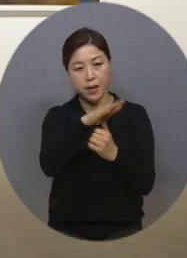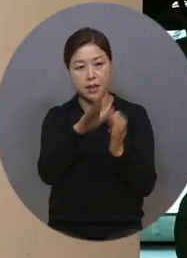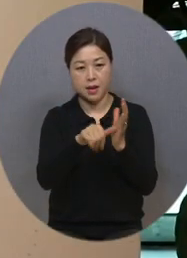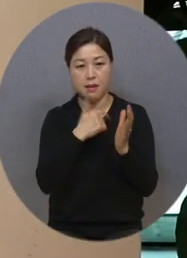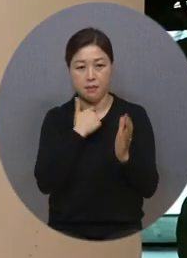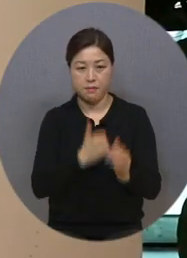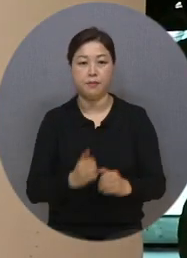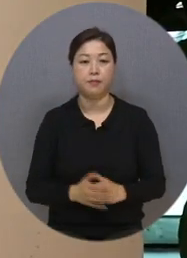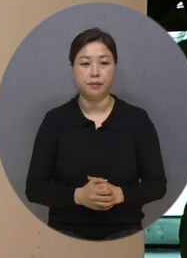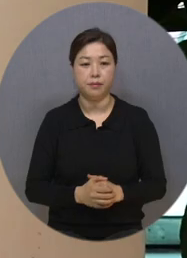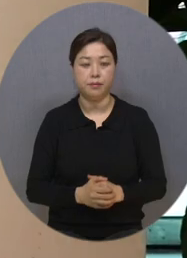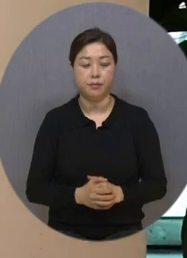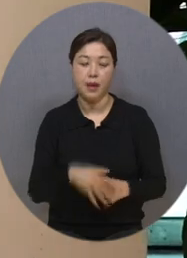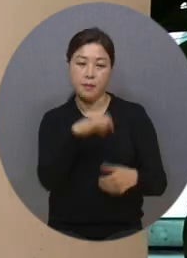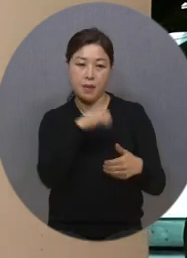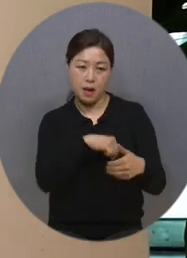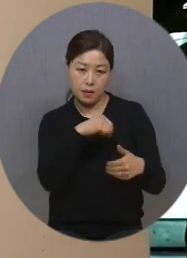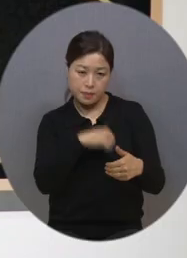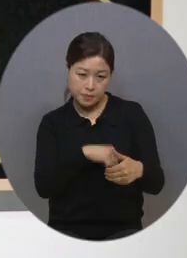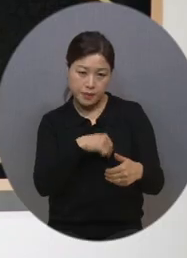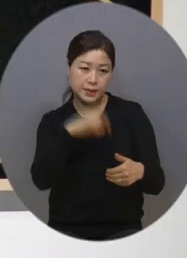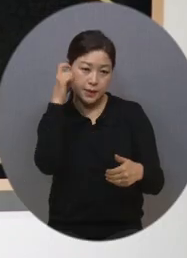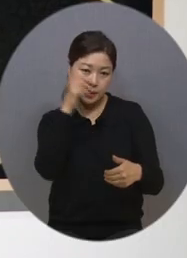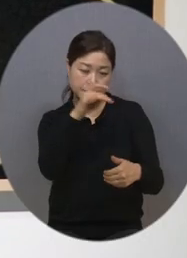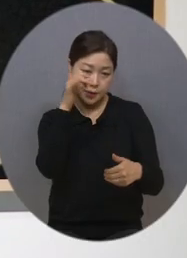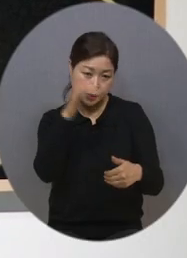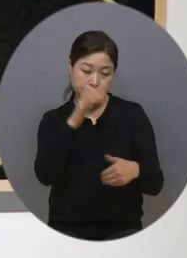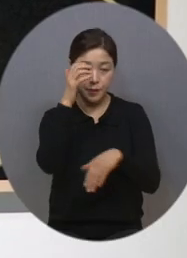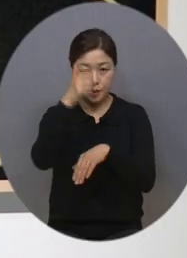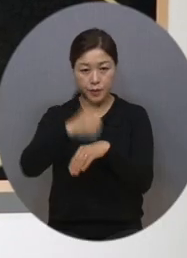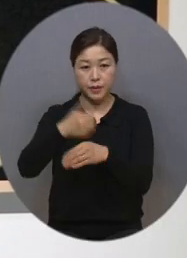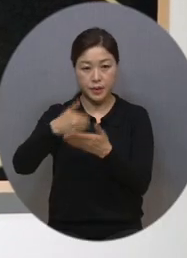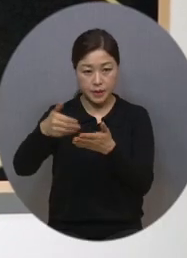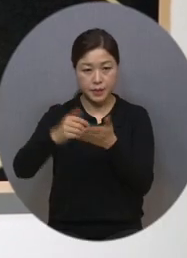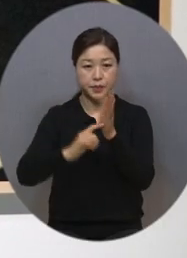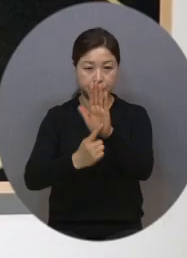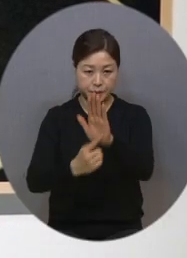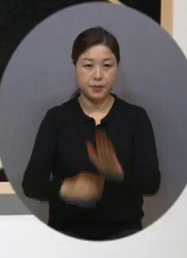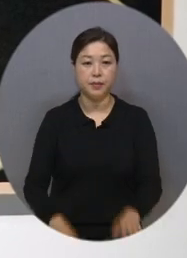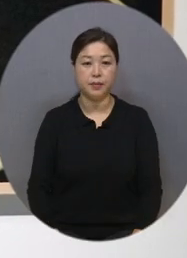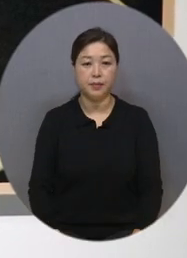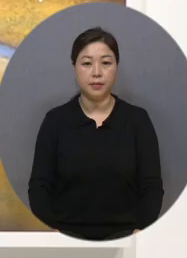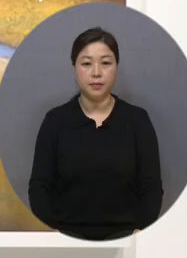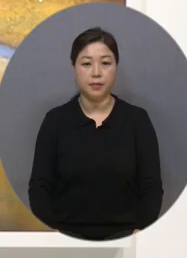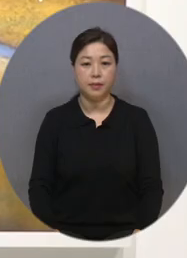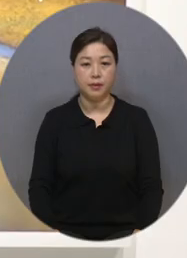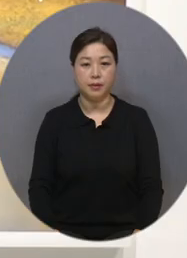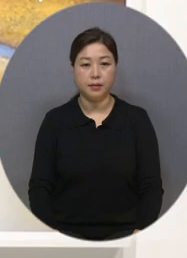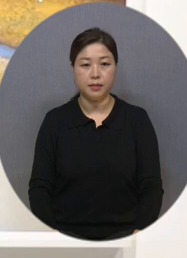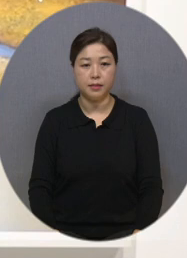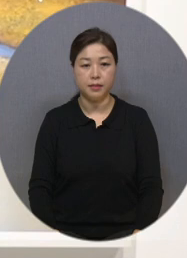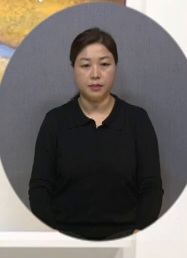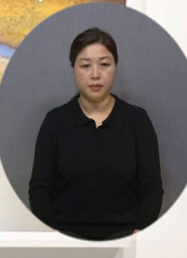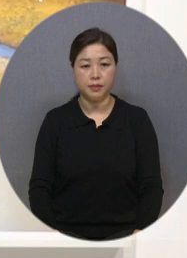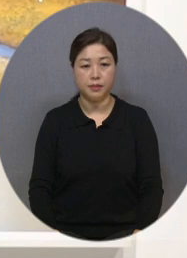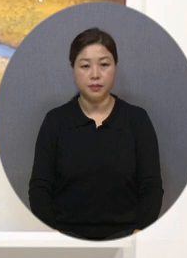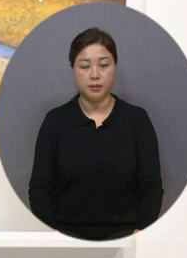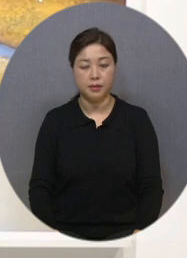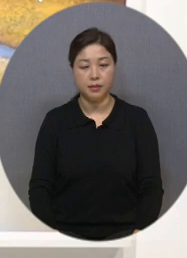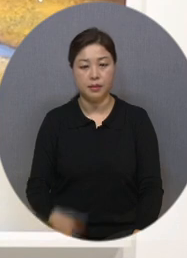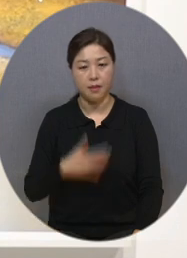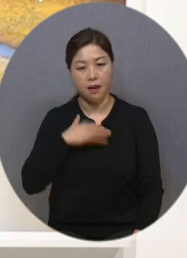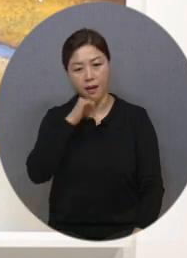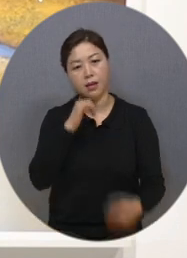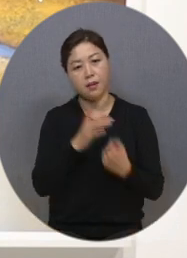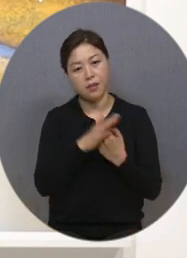있었고 그 마음은 향수가 되어 화폭 속에 고스란히 담겨집니다. 가정 형편상 더